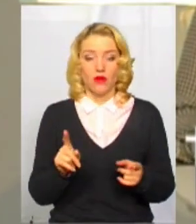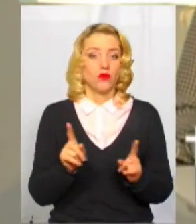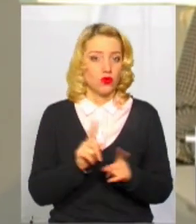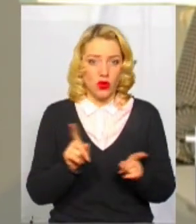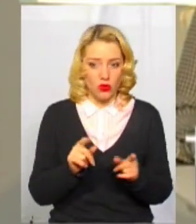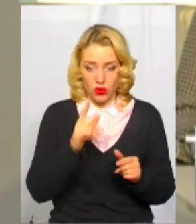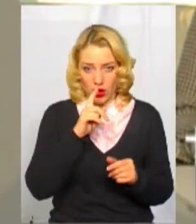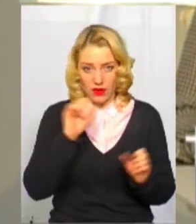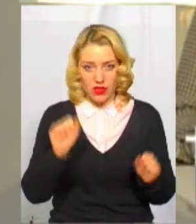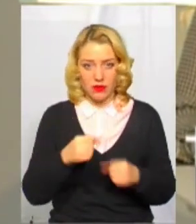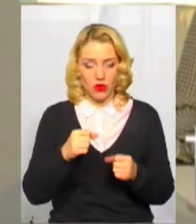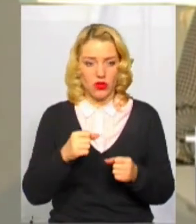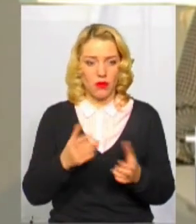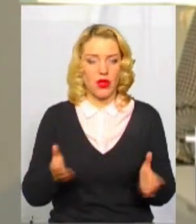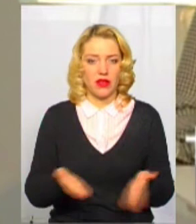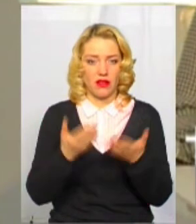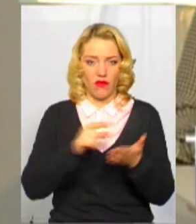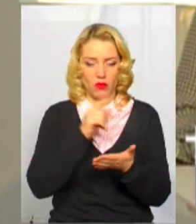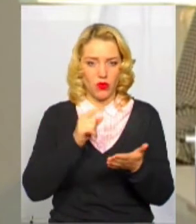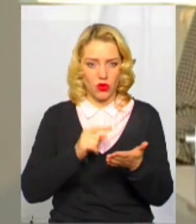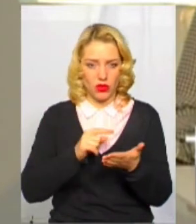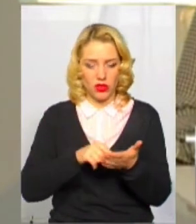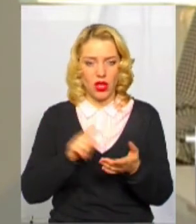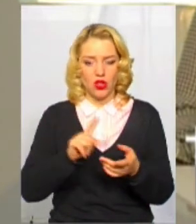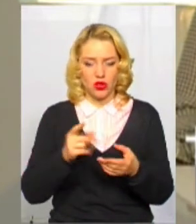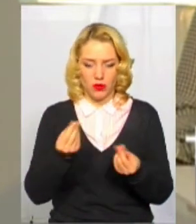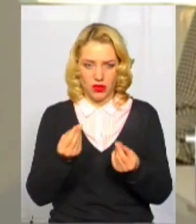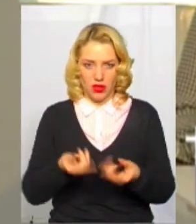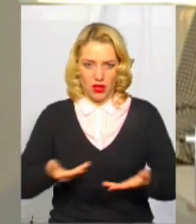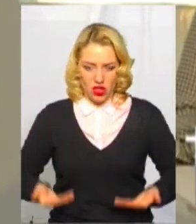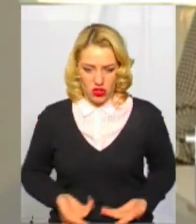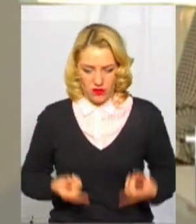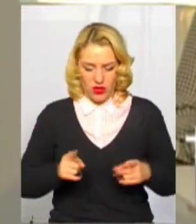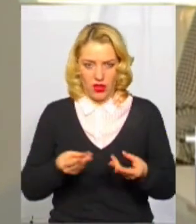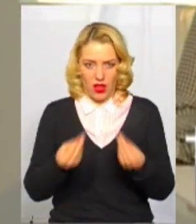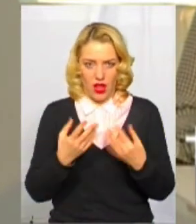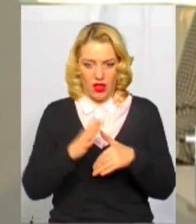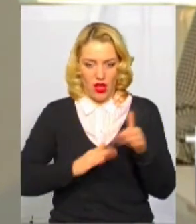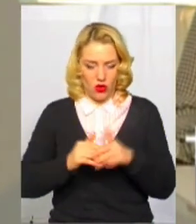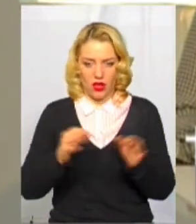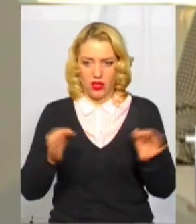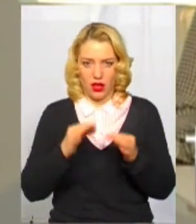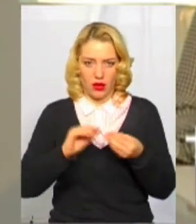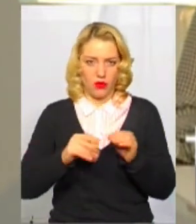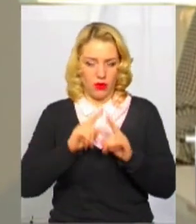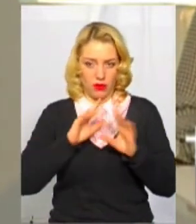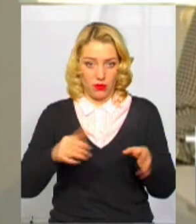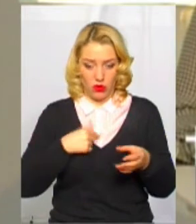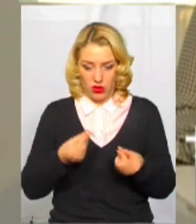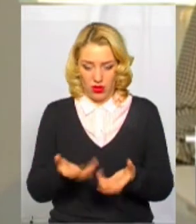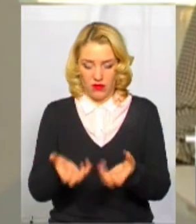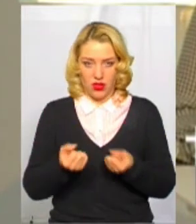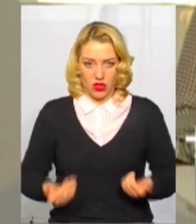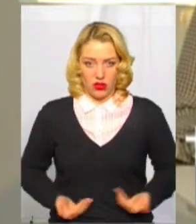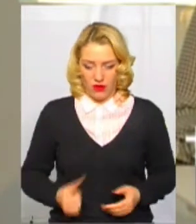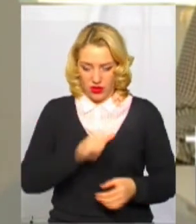поднять вопрос перед Киевом, чтобы мы эти деньги выдавали на руки? Никаких проблем тогда этих не будет. Я получу эти деньги, и